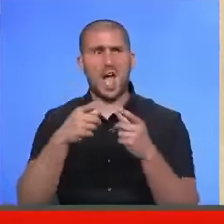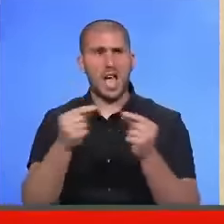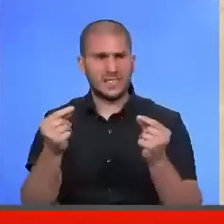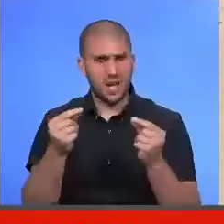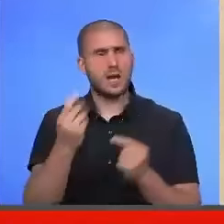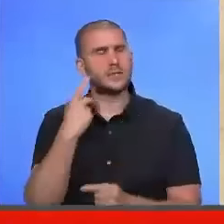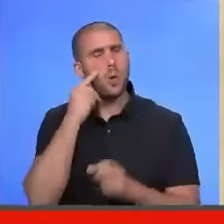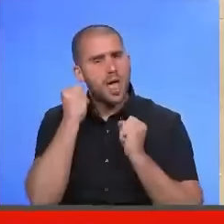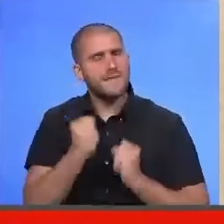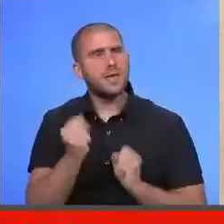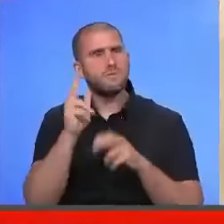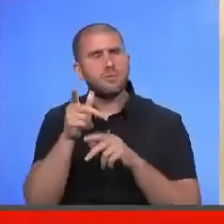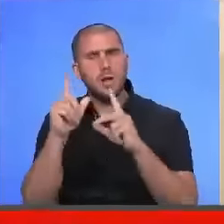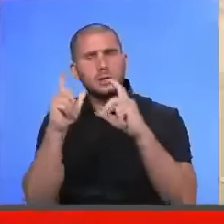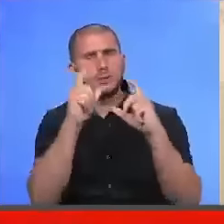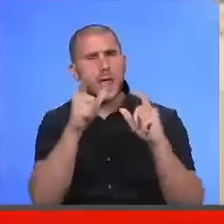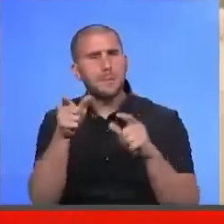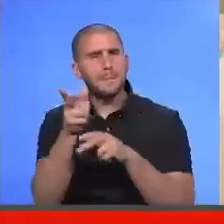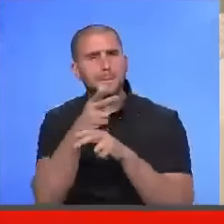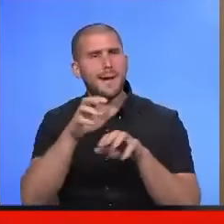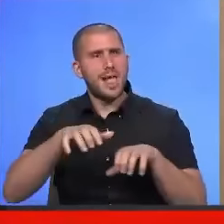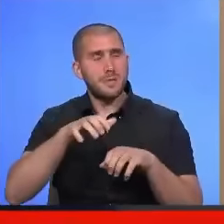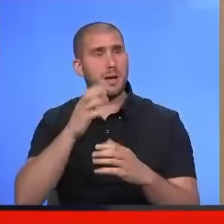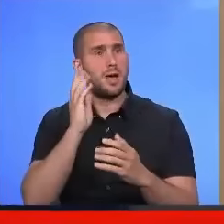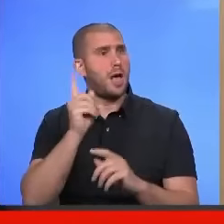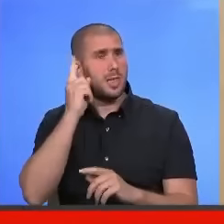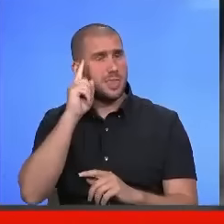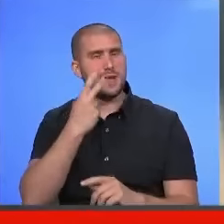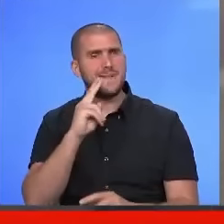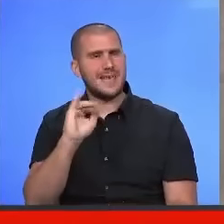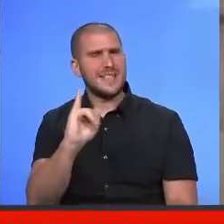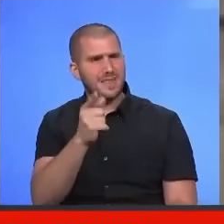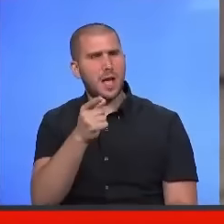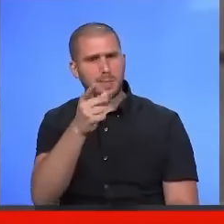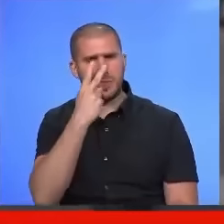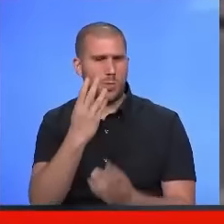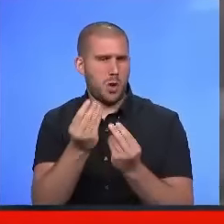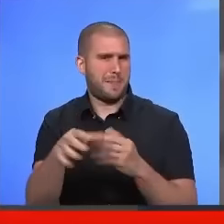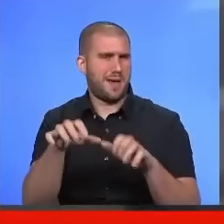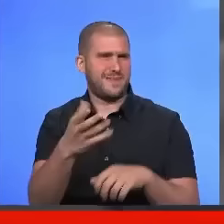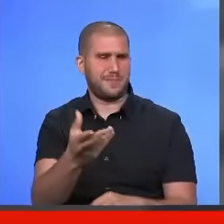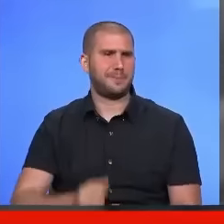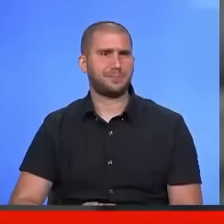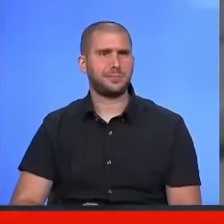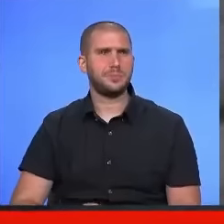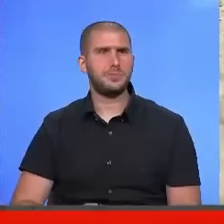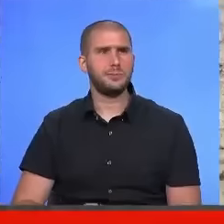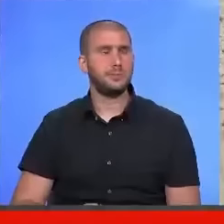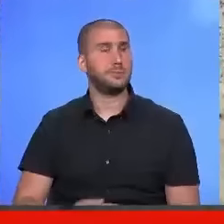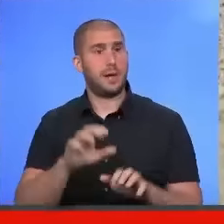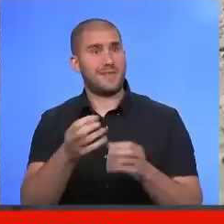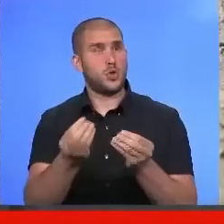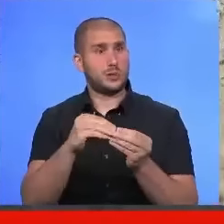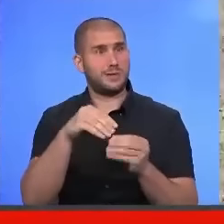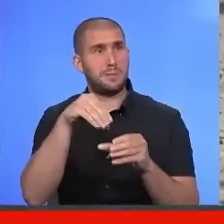רצינו לוודא שנוכל לצלם כלבים על דאגה הבטיח לנו הפתח אתם תראו אותם הנה עוד כלף